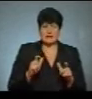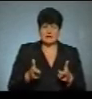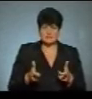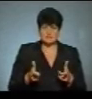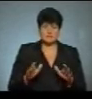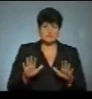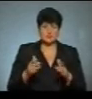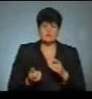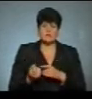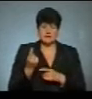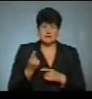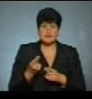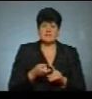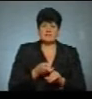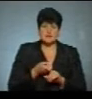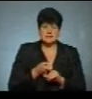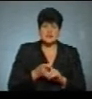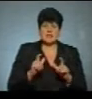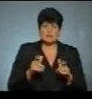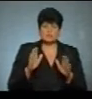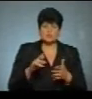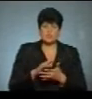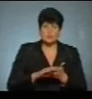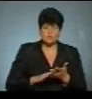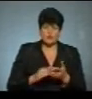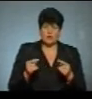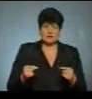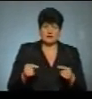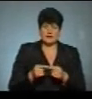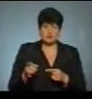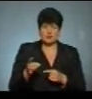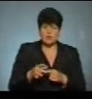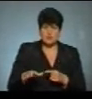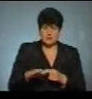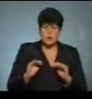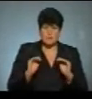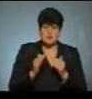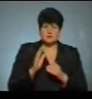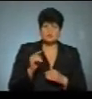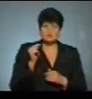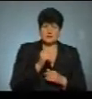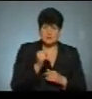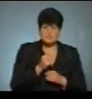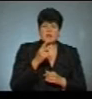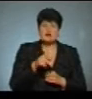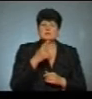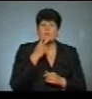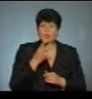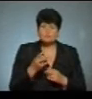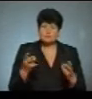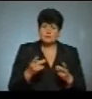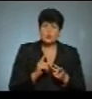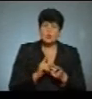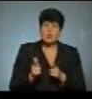разі спалаху інфекції карантин буде продовжено в конкретному регіоні, обмеження діятимуть саме там. На ваш погляд, потрібно